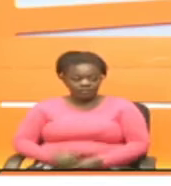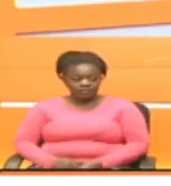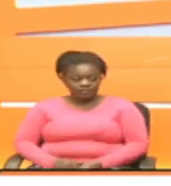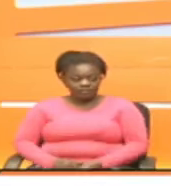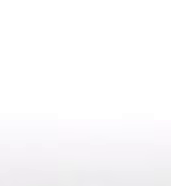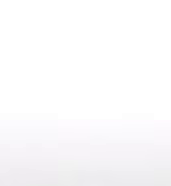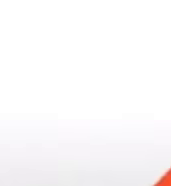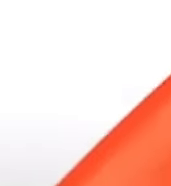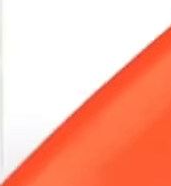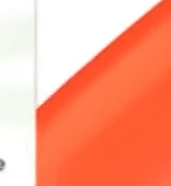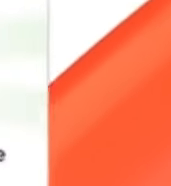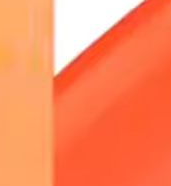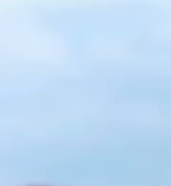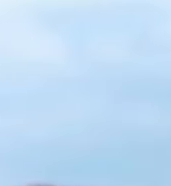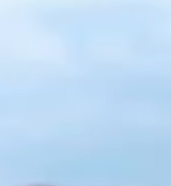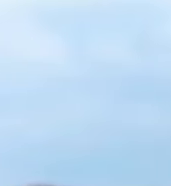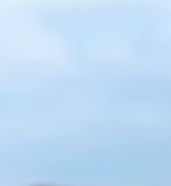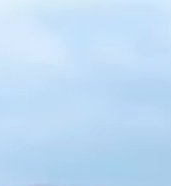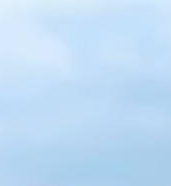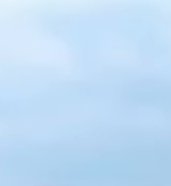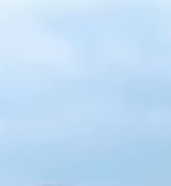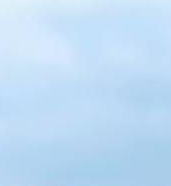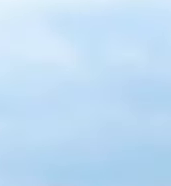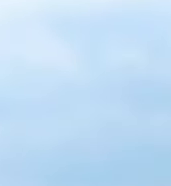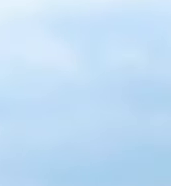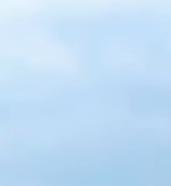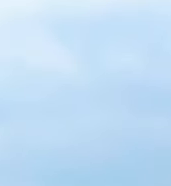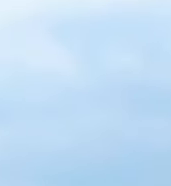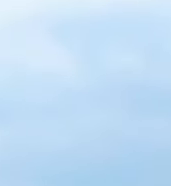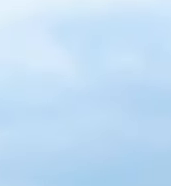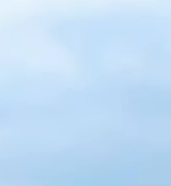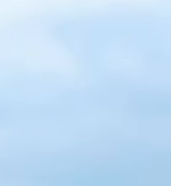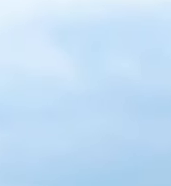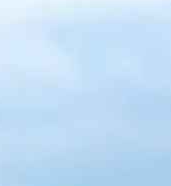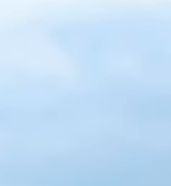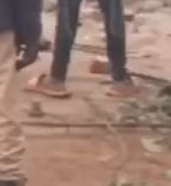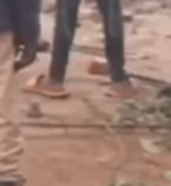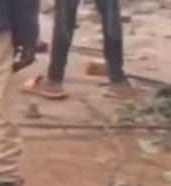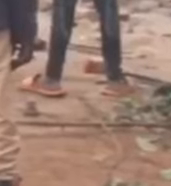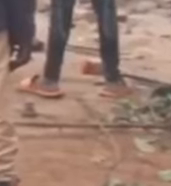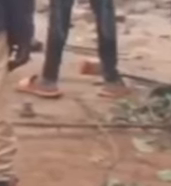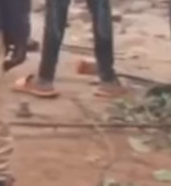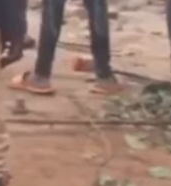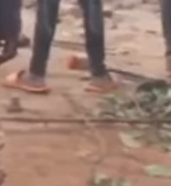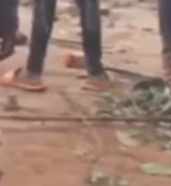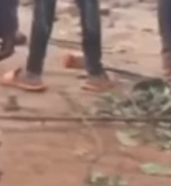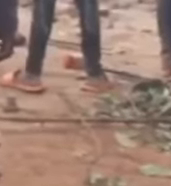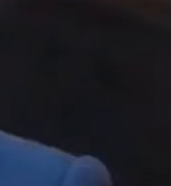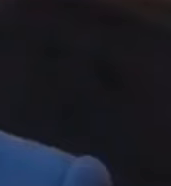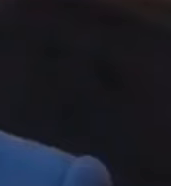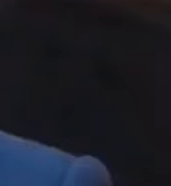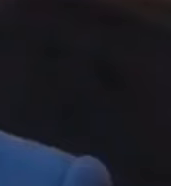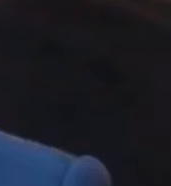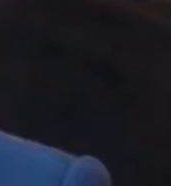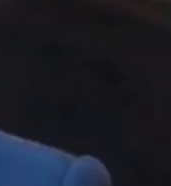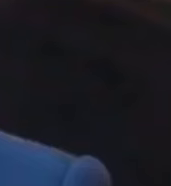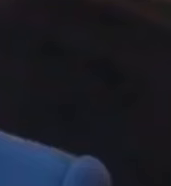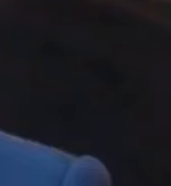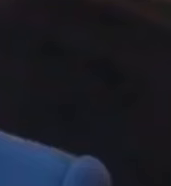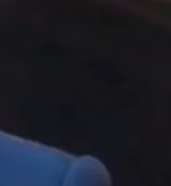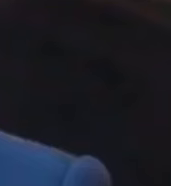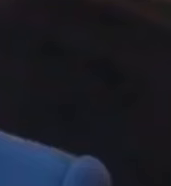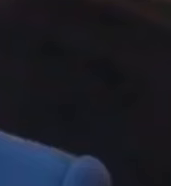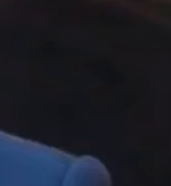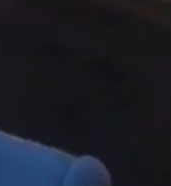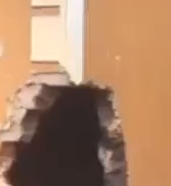bujjuvu. Ebikulu mugata. Togenza osimba ekiwaanyi, musajja wa musambi n'amutema. Poliisi eyigga omusajja akubye munne akakumbi